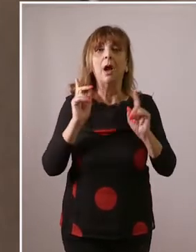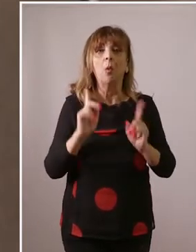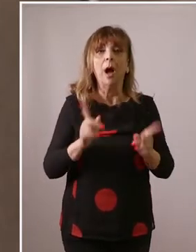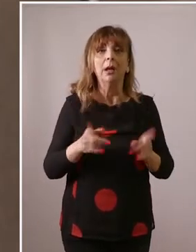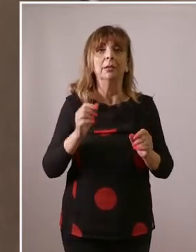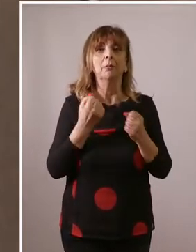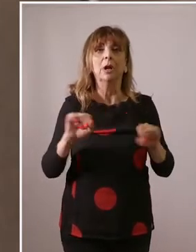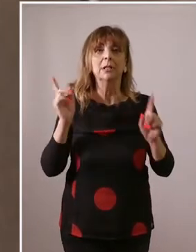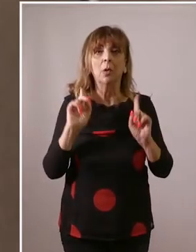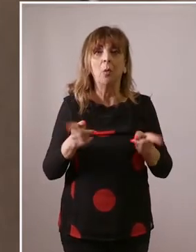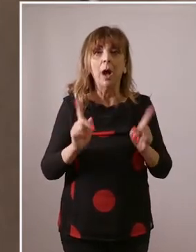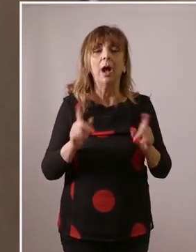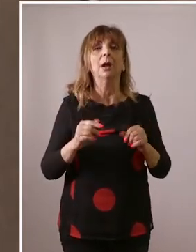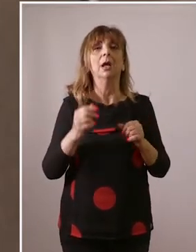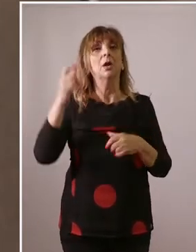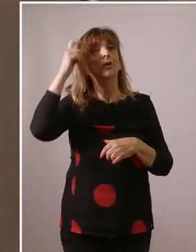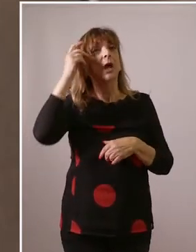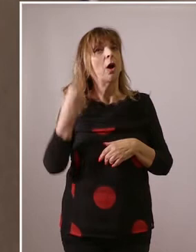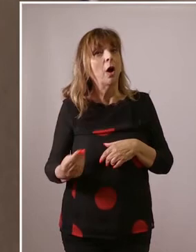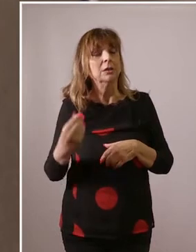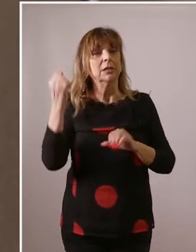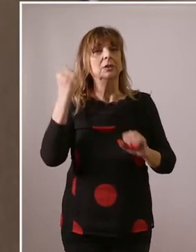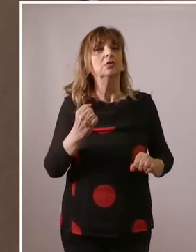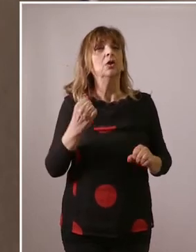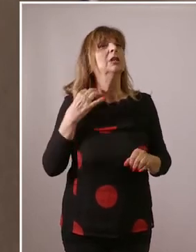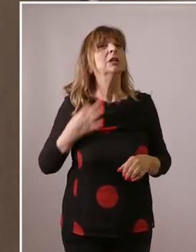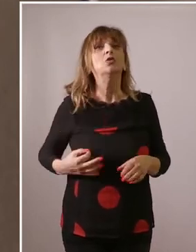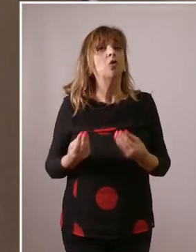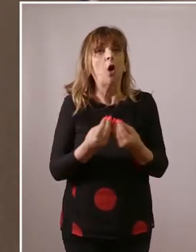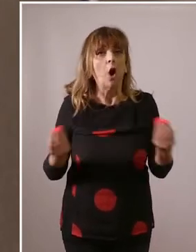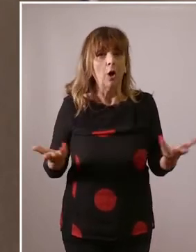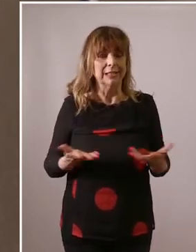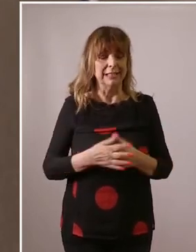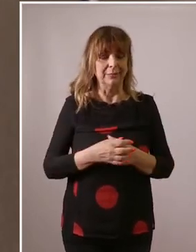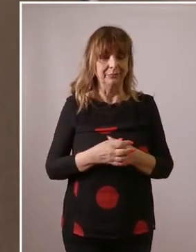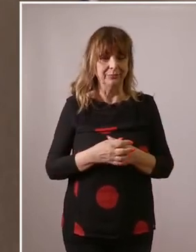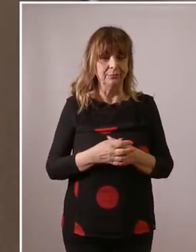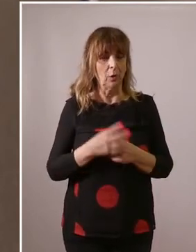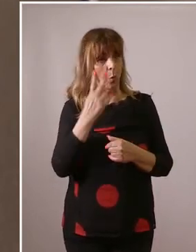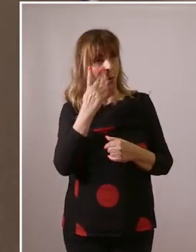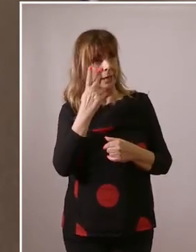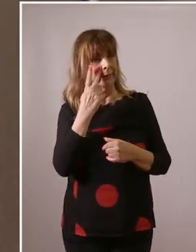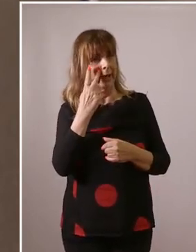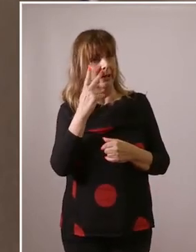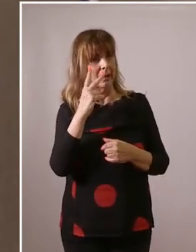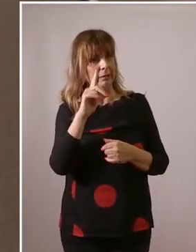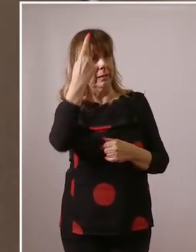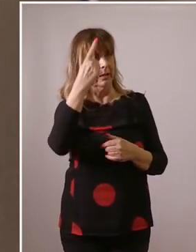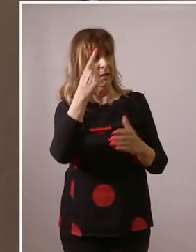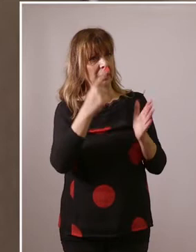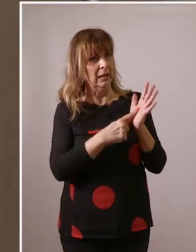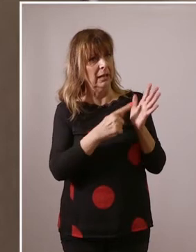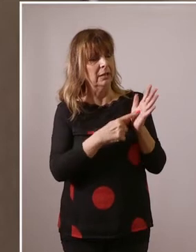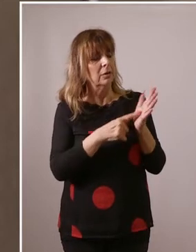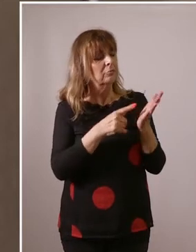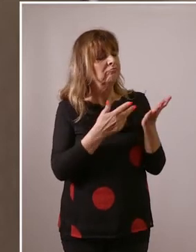cos'è lo stato cos'è un istituzione quindi guardare al diritto vuol dire non solo interrogarsi sui